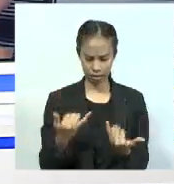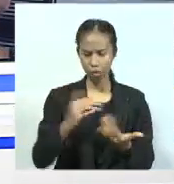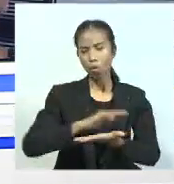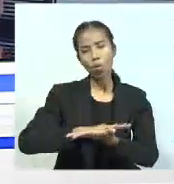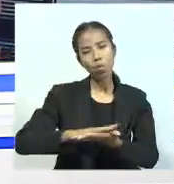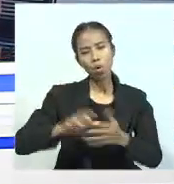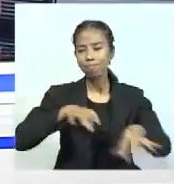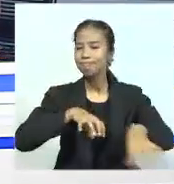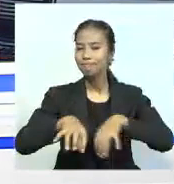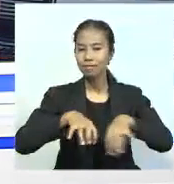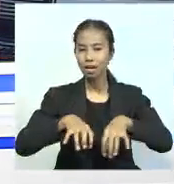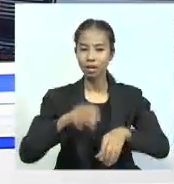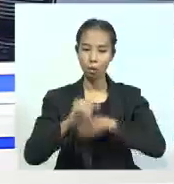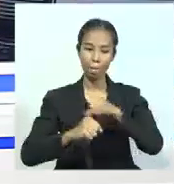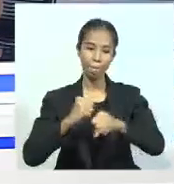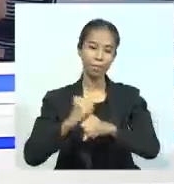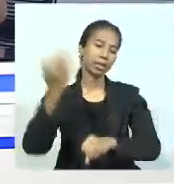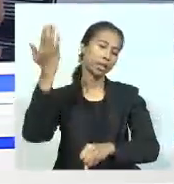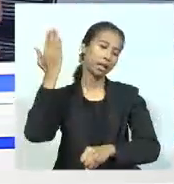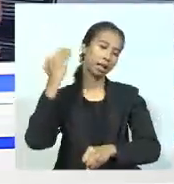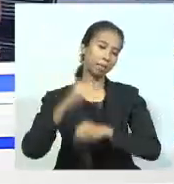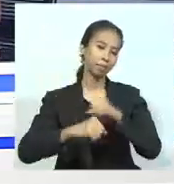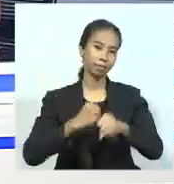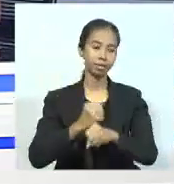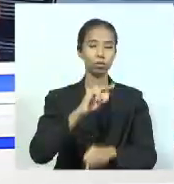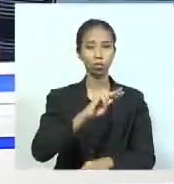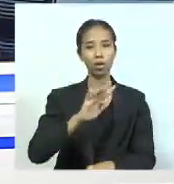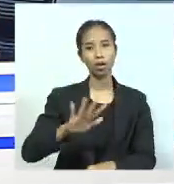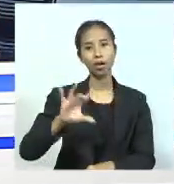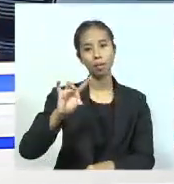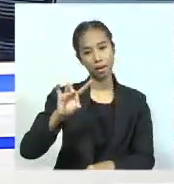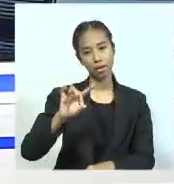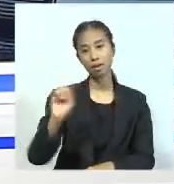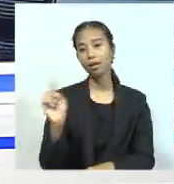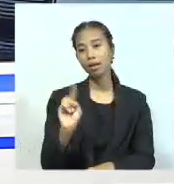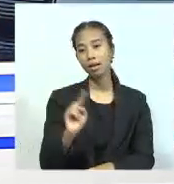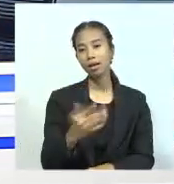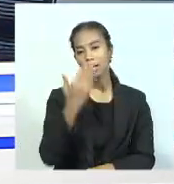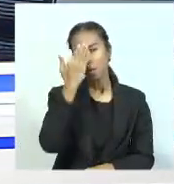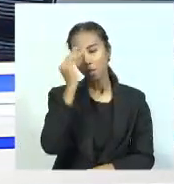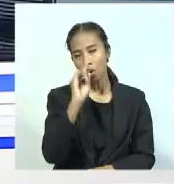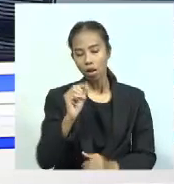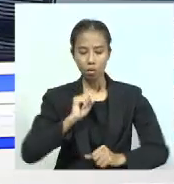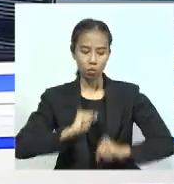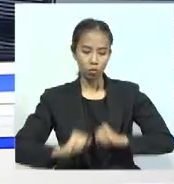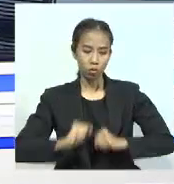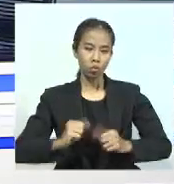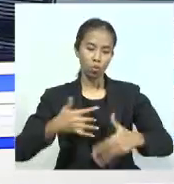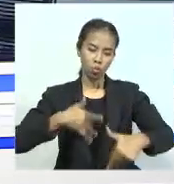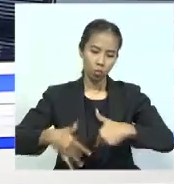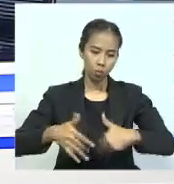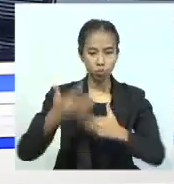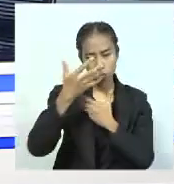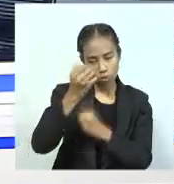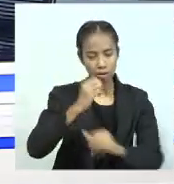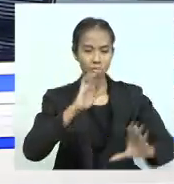ค่ะในแต่ละปีเนี่ยถ้านับย้อนไปตั้งแต่ปี2558ถือว่าเป็นสัญญาณที่ดีเพราะว่ามีเยาวชนมีประชาชนเนี่ยส